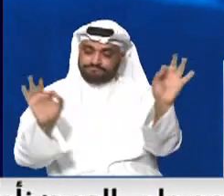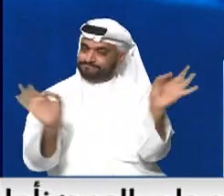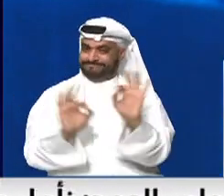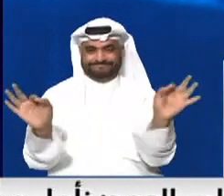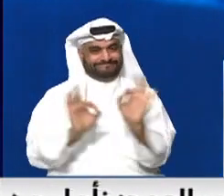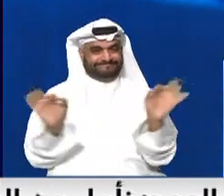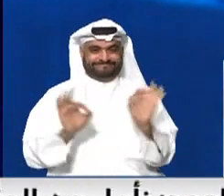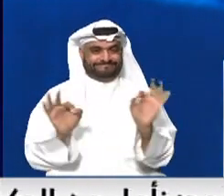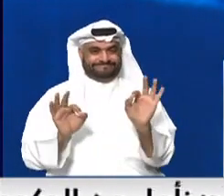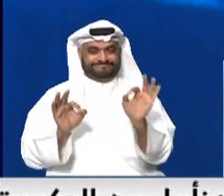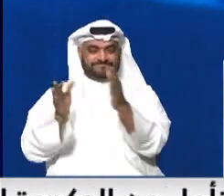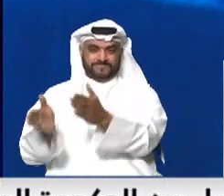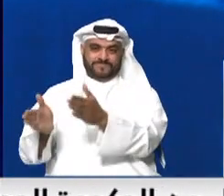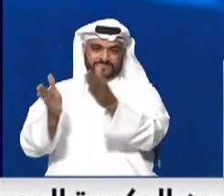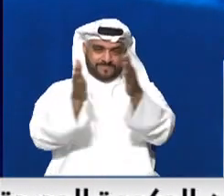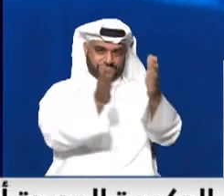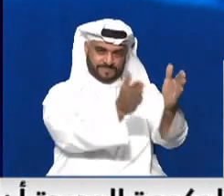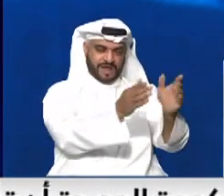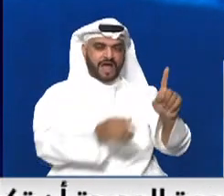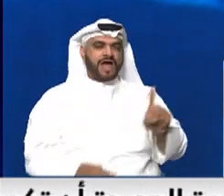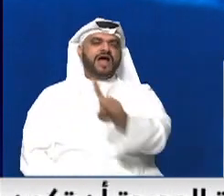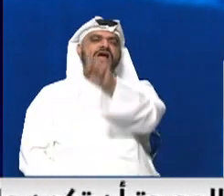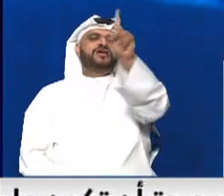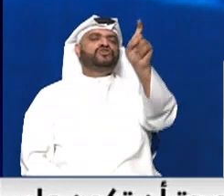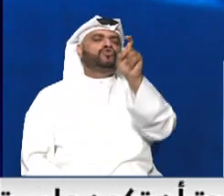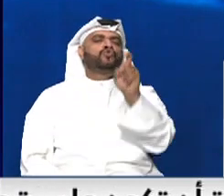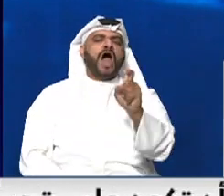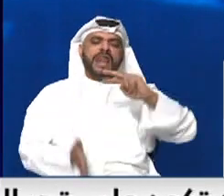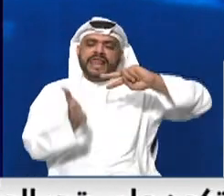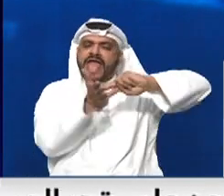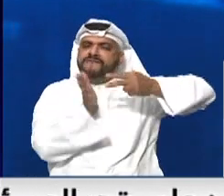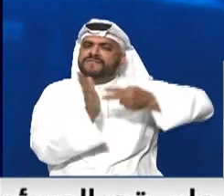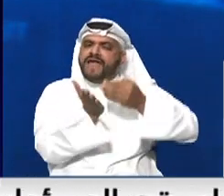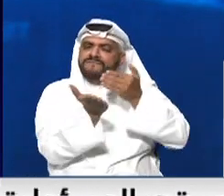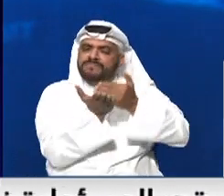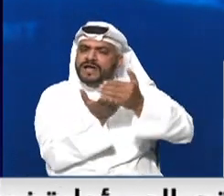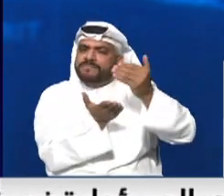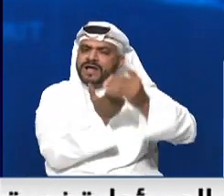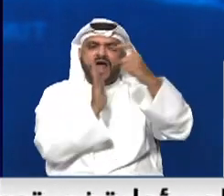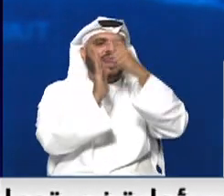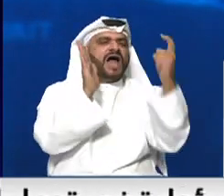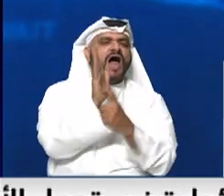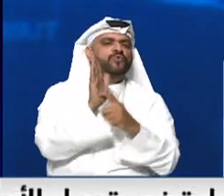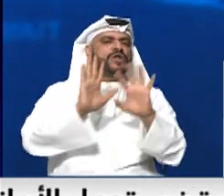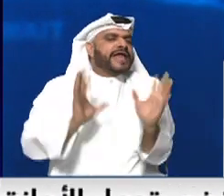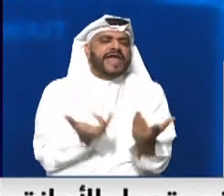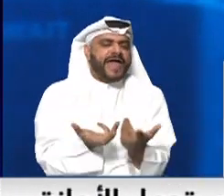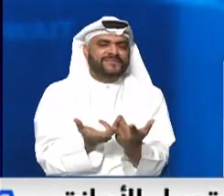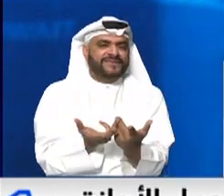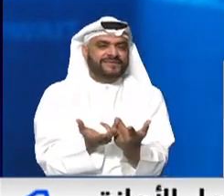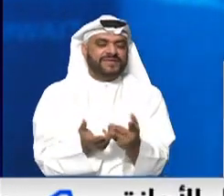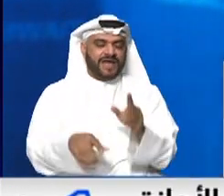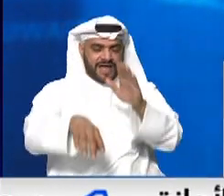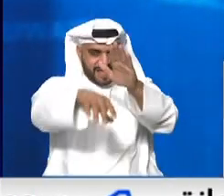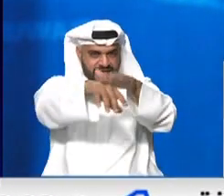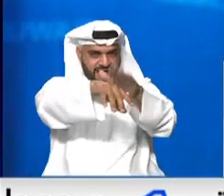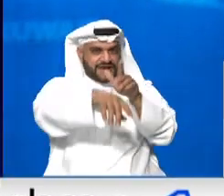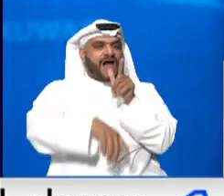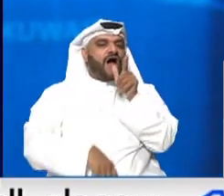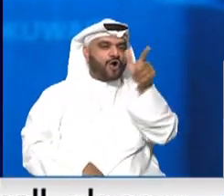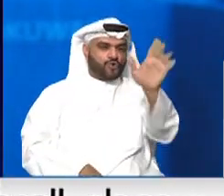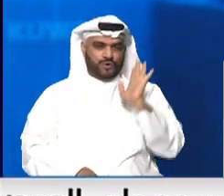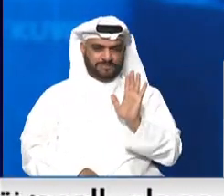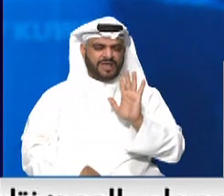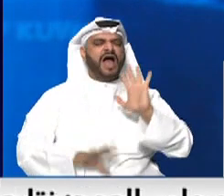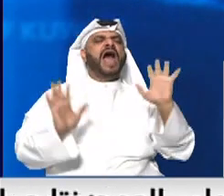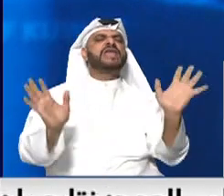القانونيه التي تتبعها الوزاره خاصه لتحقيق الهدف من هذه الحمله؟ طبعا احنا نطمن المتبرعين